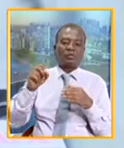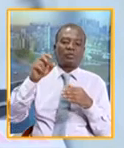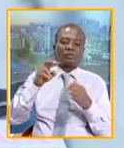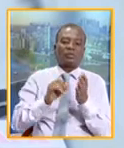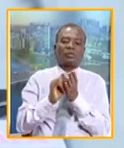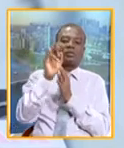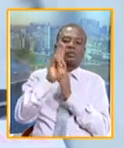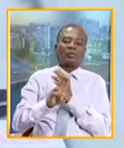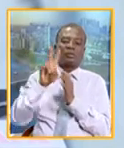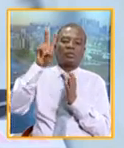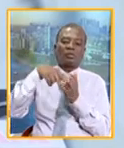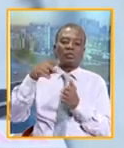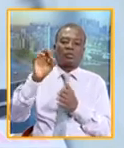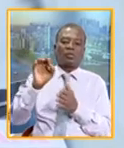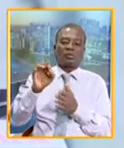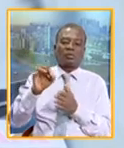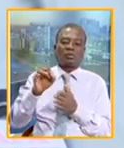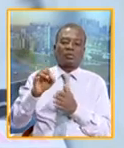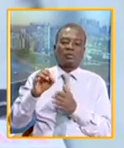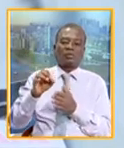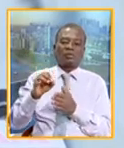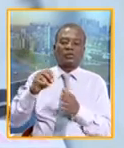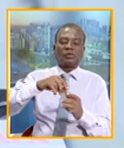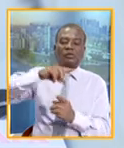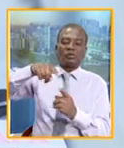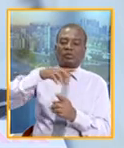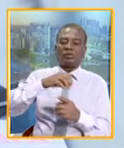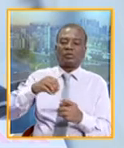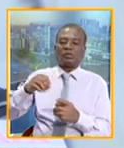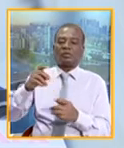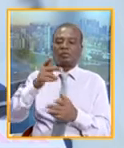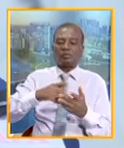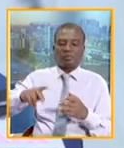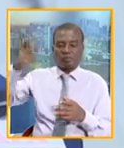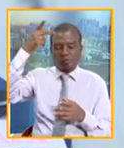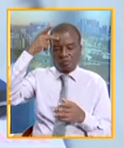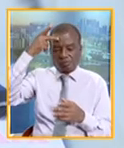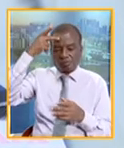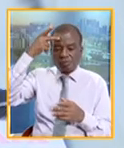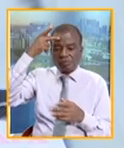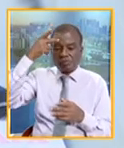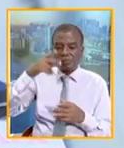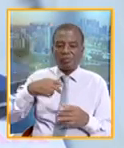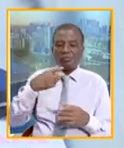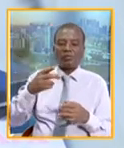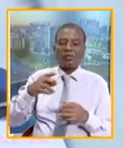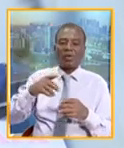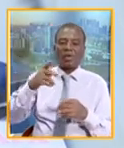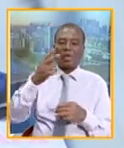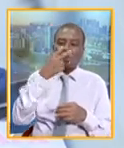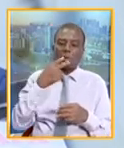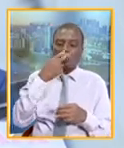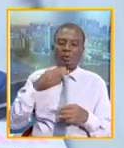11 mars 2019, c'est au tour des partis politiques de l'opposition réunis au sein de la plateforme impulsée par le PDCI de